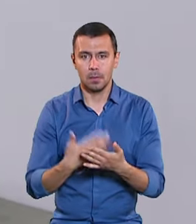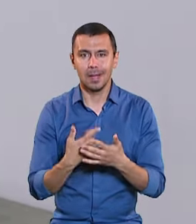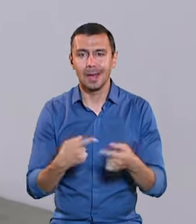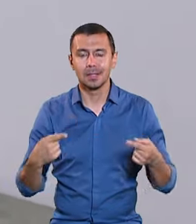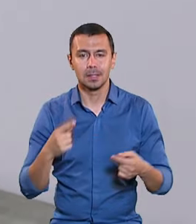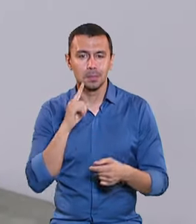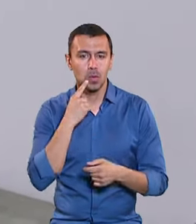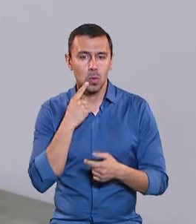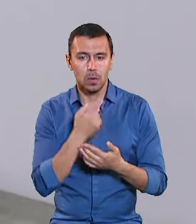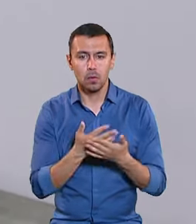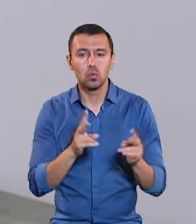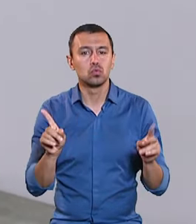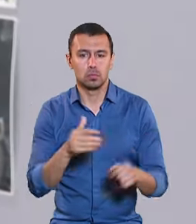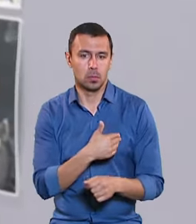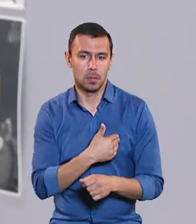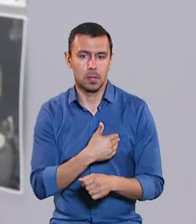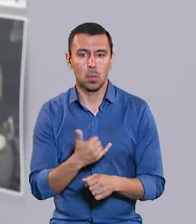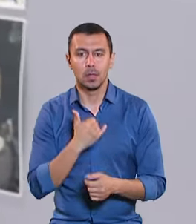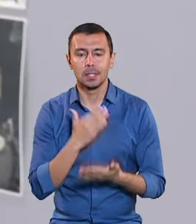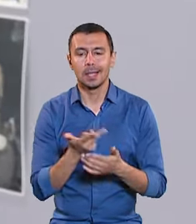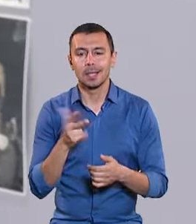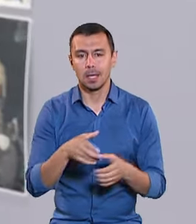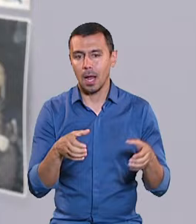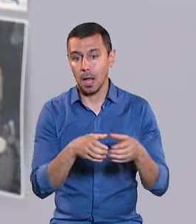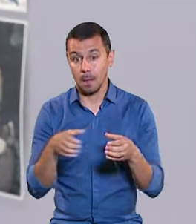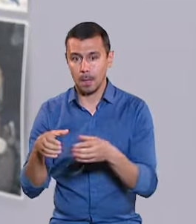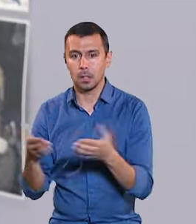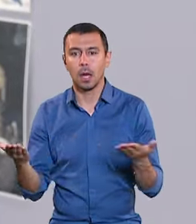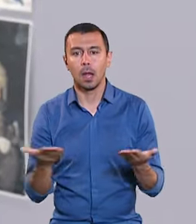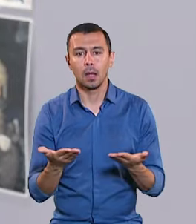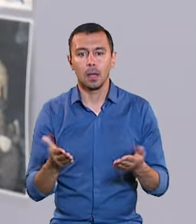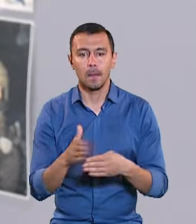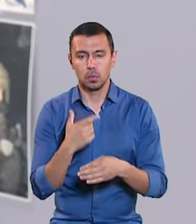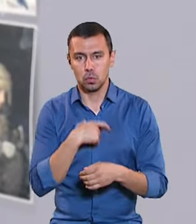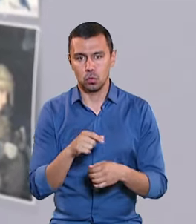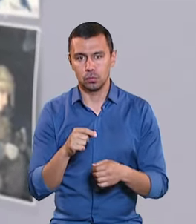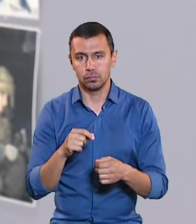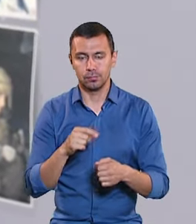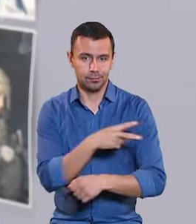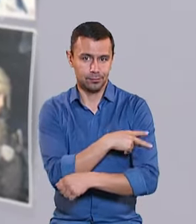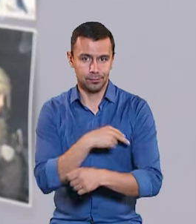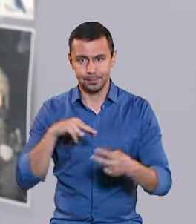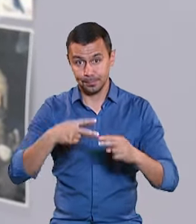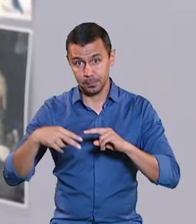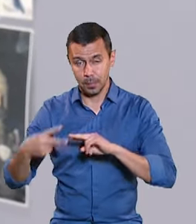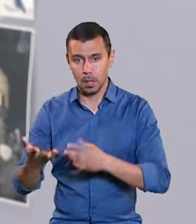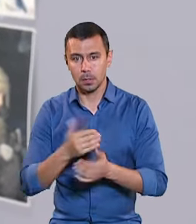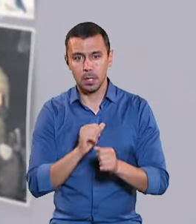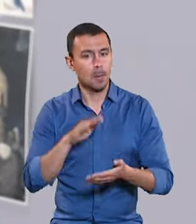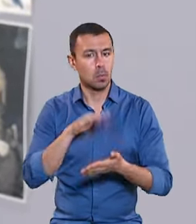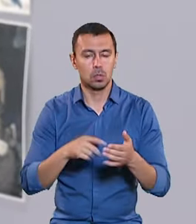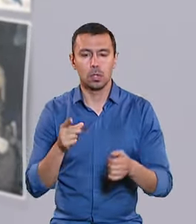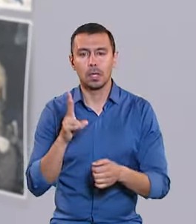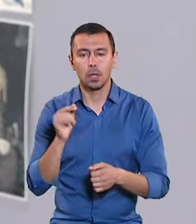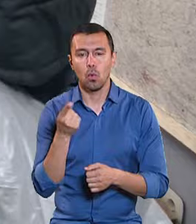різні смаколики, хто що побажає. У нас є три екіпажі, які між собою чергуються, і ми ще не пропустили